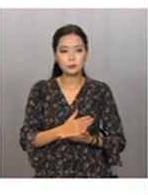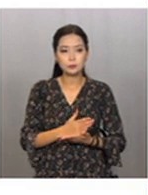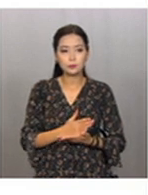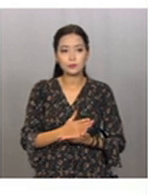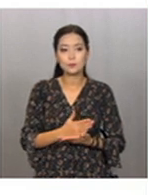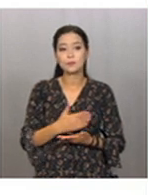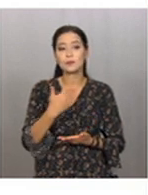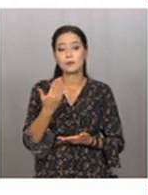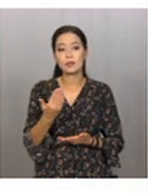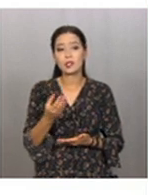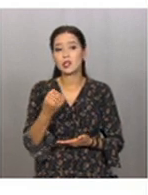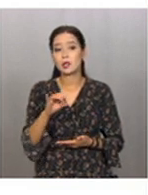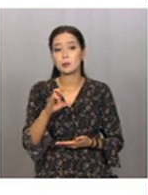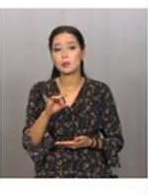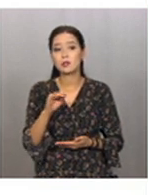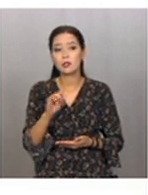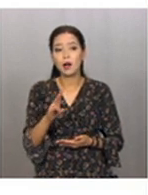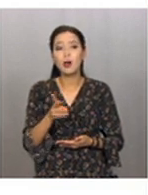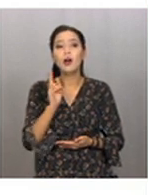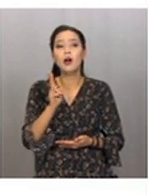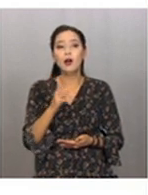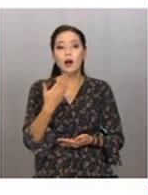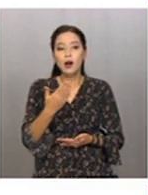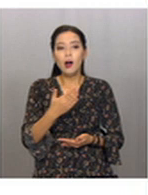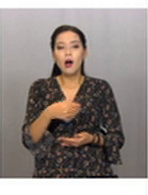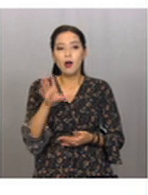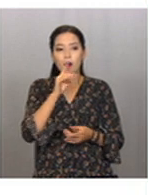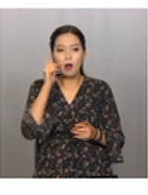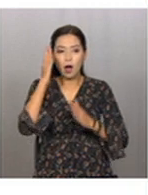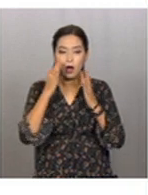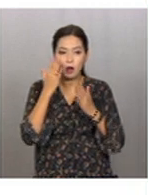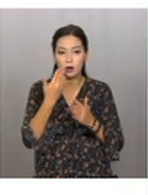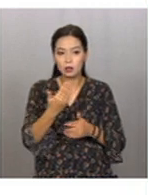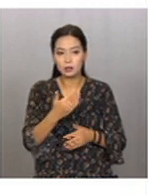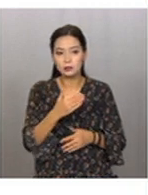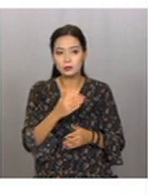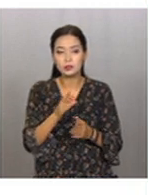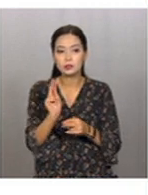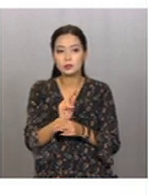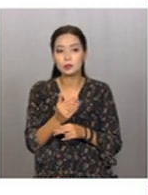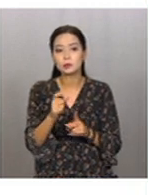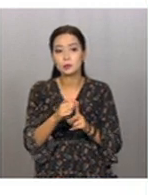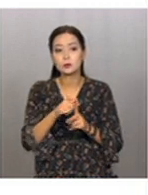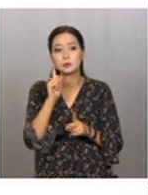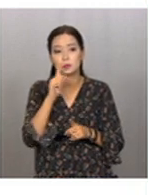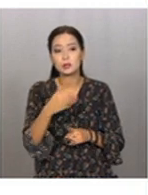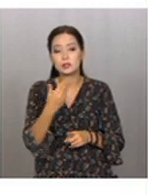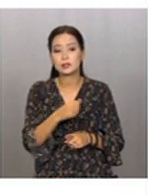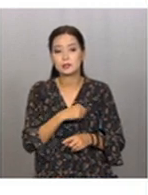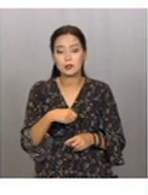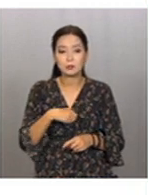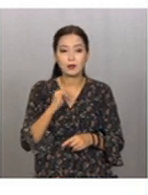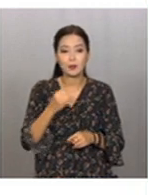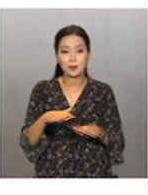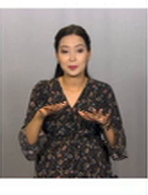болса, «Ей Біржан, кімге дәрі амандығың? Сөз білсең, бұда сенің жамандығың» деп, Біржанды басырта